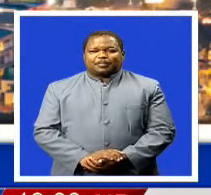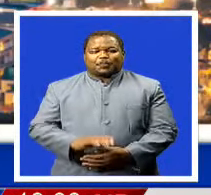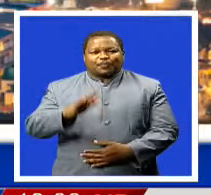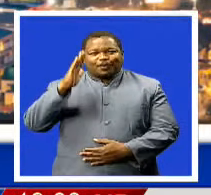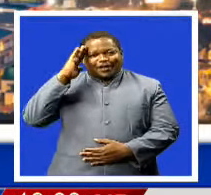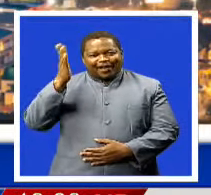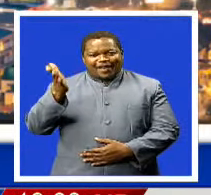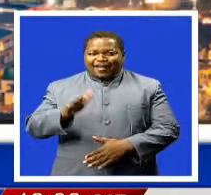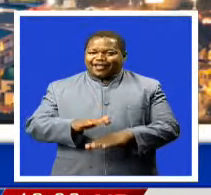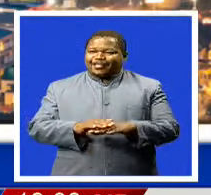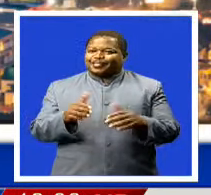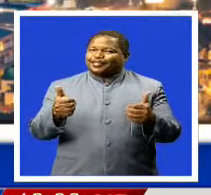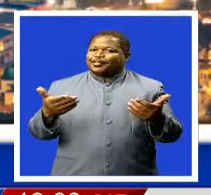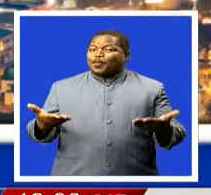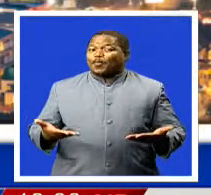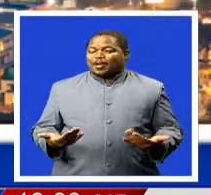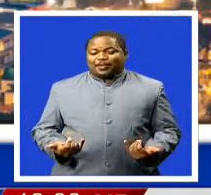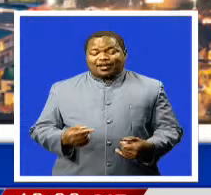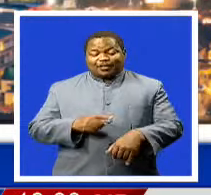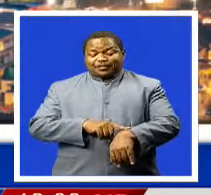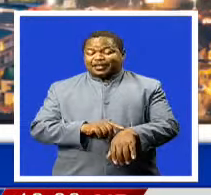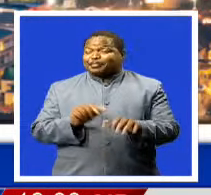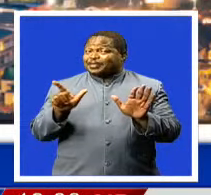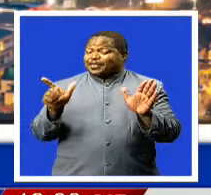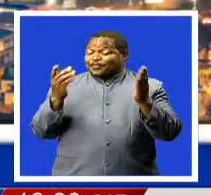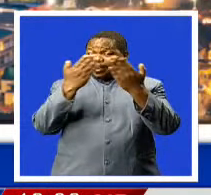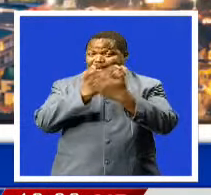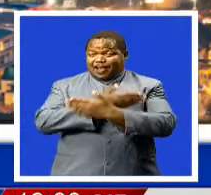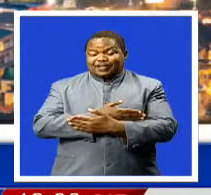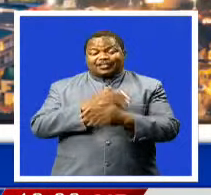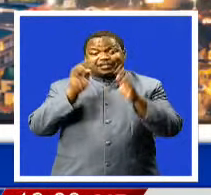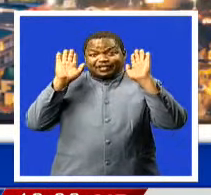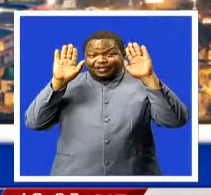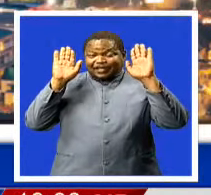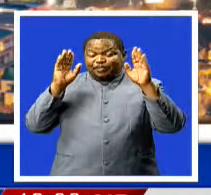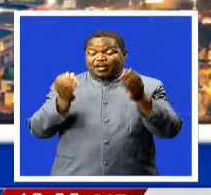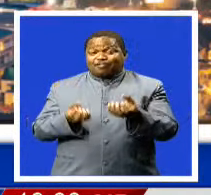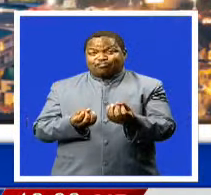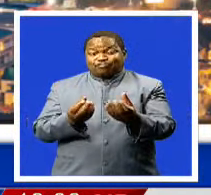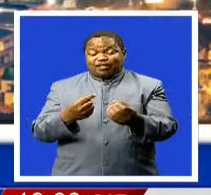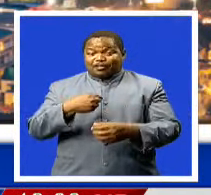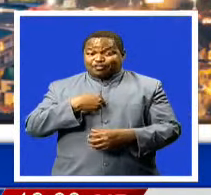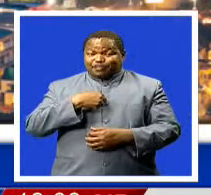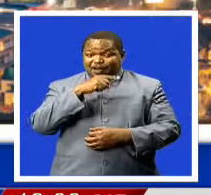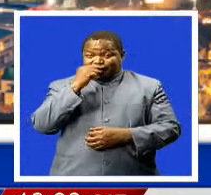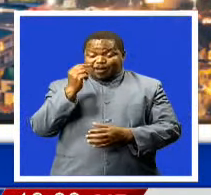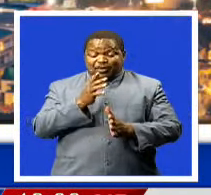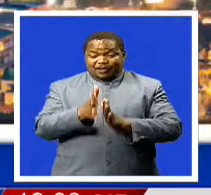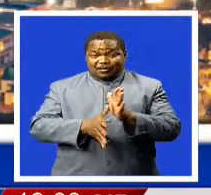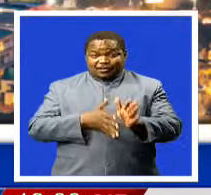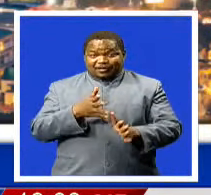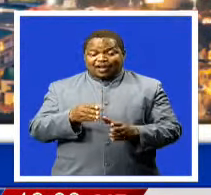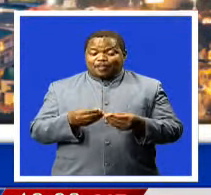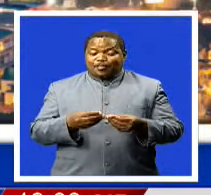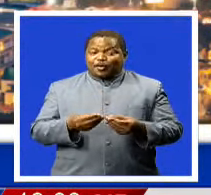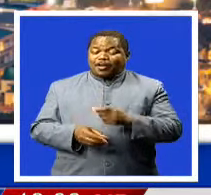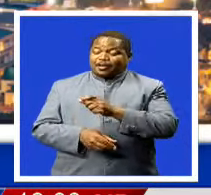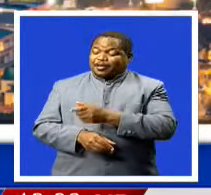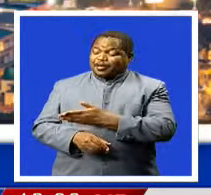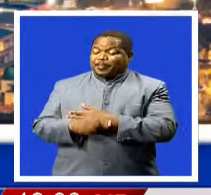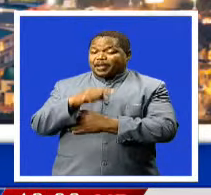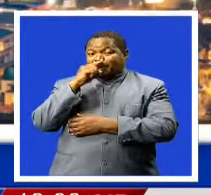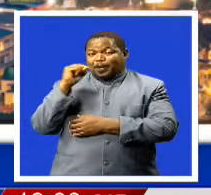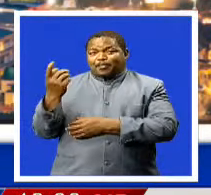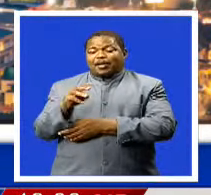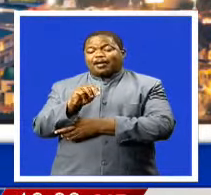Sivuzele sinimukele Tindzaba nitensimbi yesikhombisa netivunzelwa ngulungelele makagula ngambonga Dube singangeni ke sibukana dile thamba